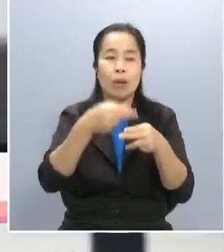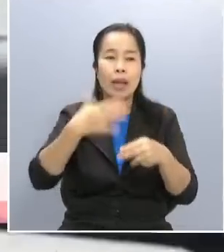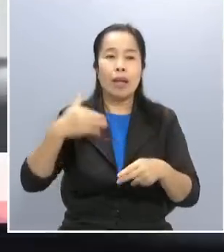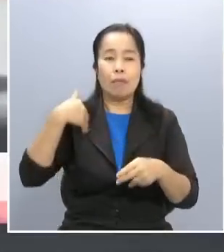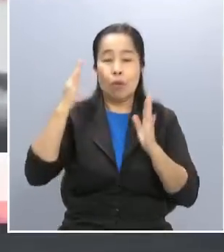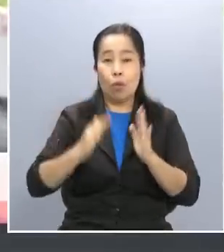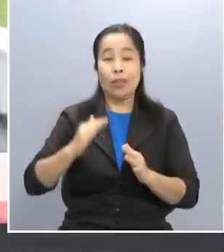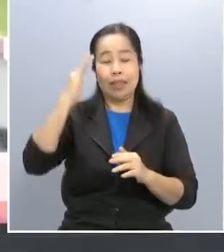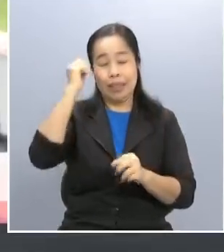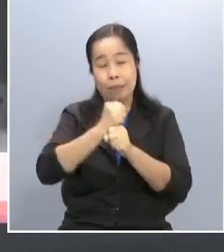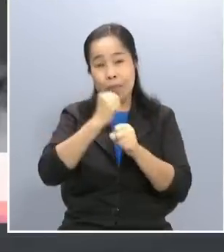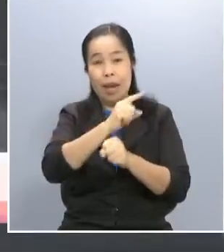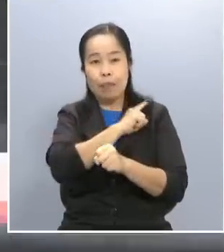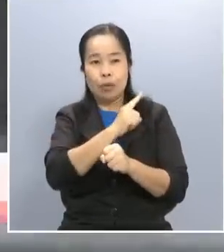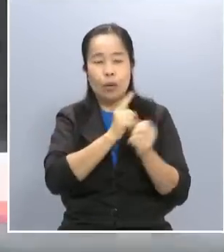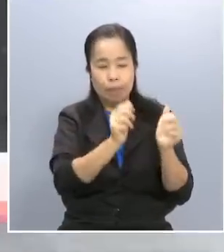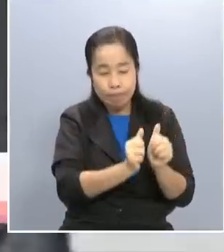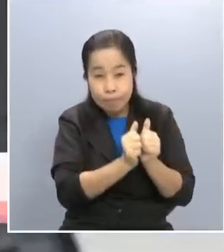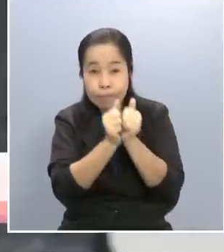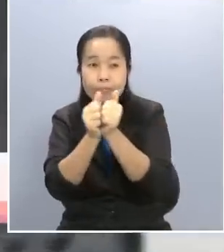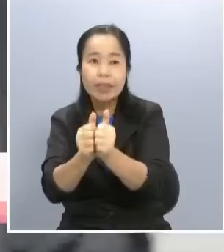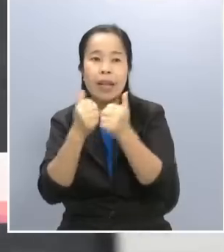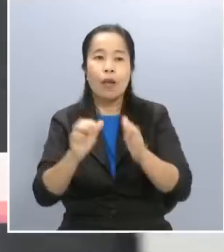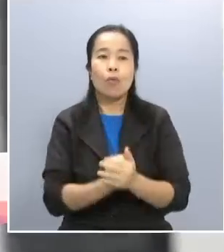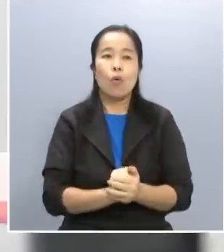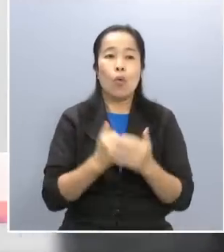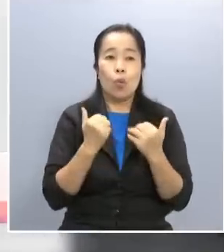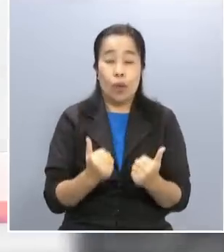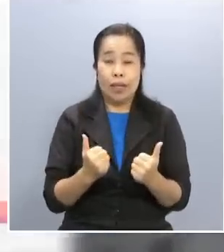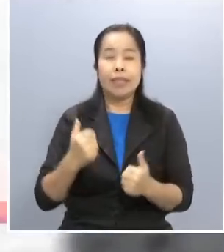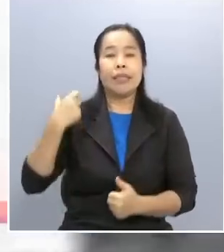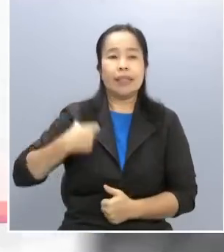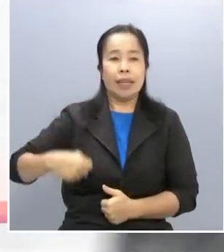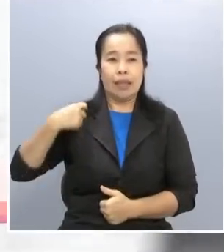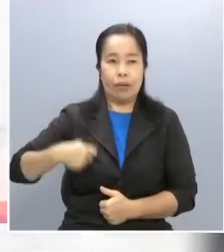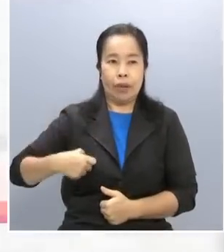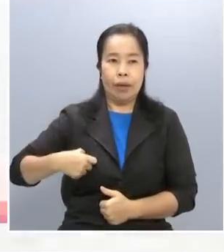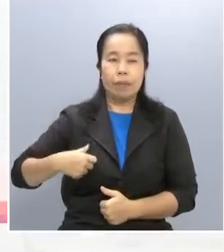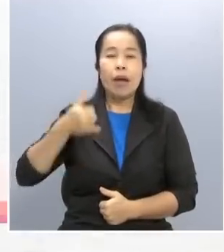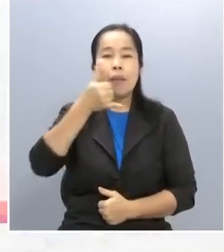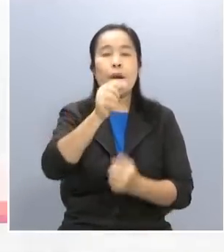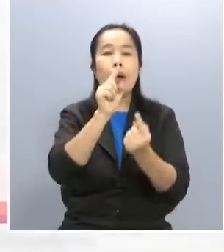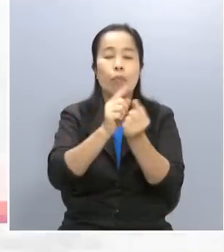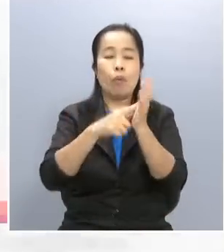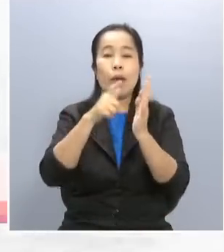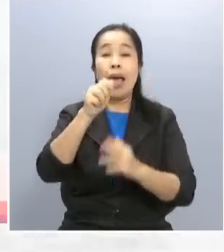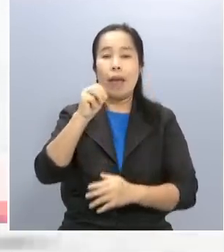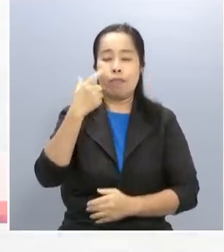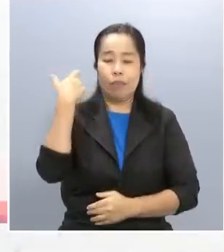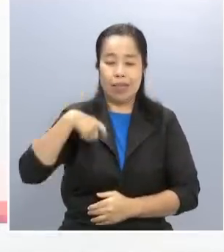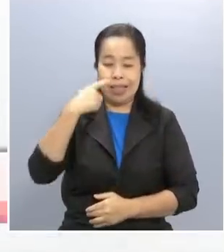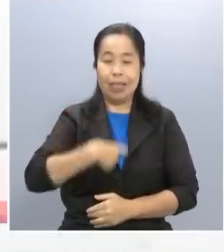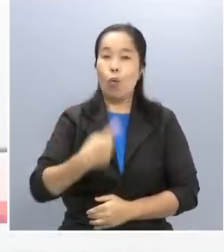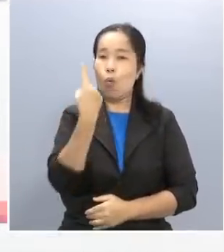ราชทัณฑ์ออกมารอรับแล้วก็วันนี้ค่ะทนายความทนายธันนิชาเดินทางมาพบแอมเพียงคนเดียวนะคะไม่